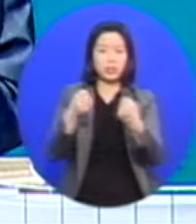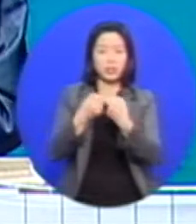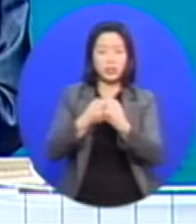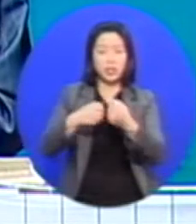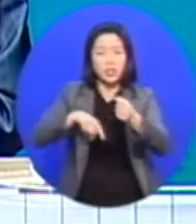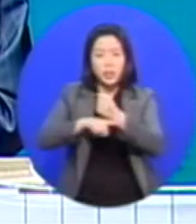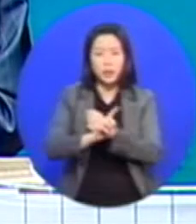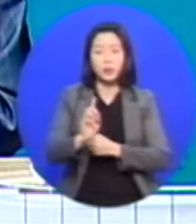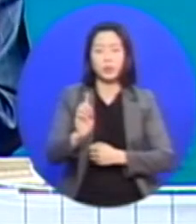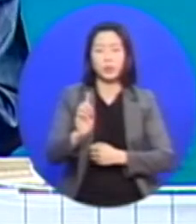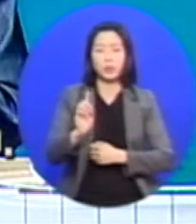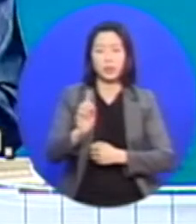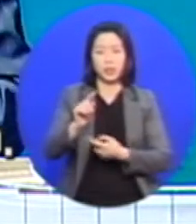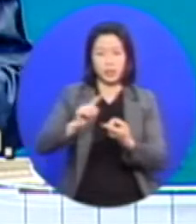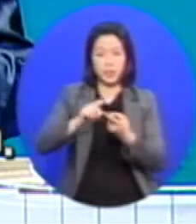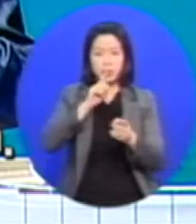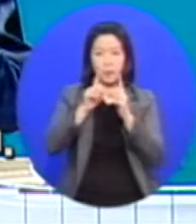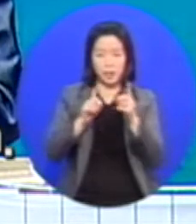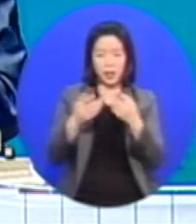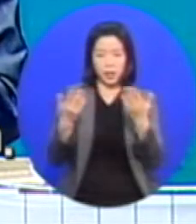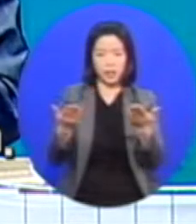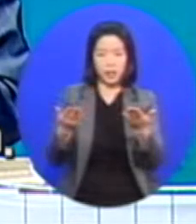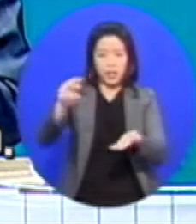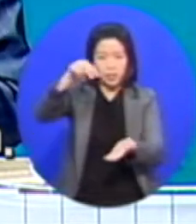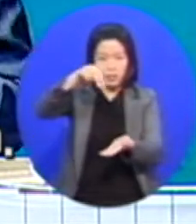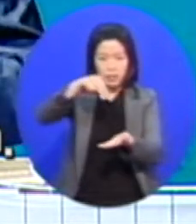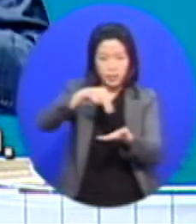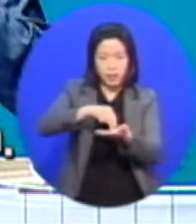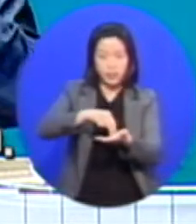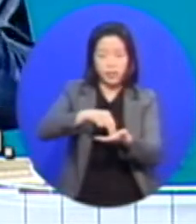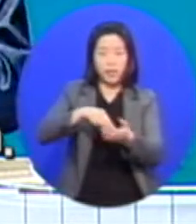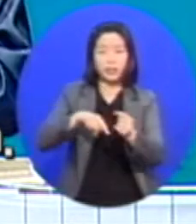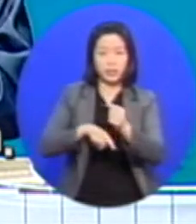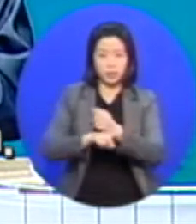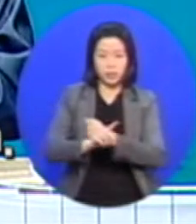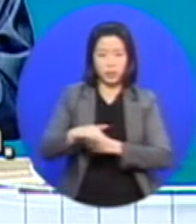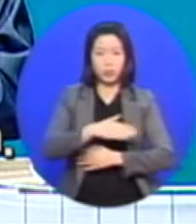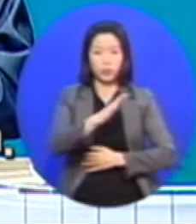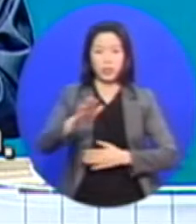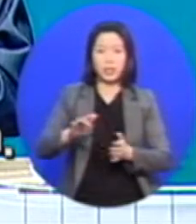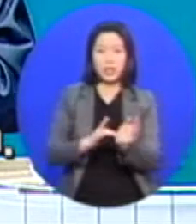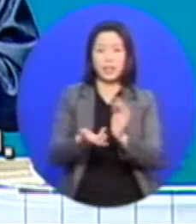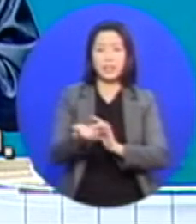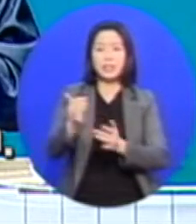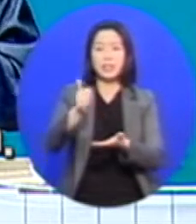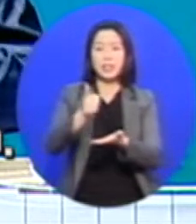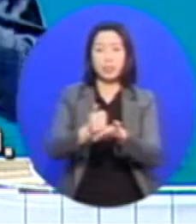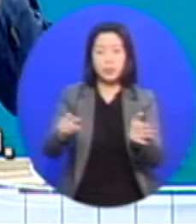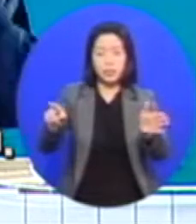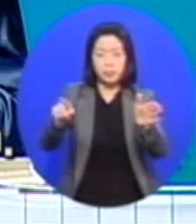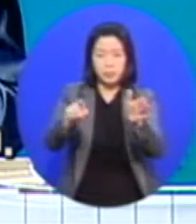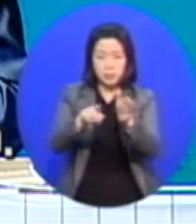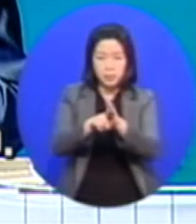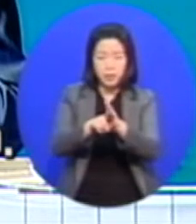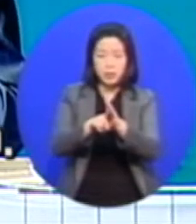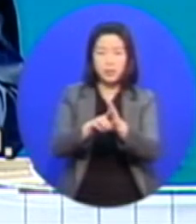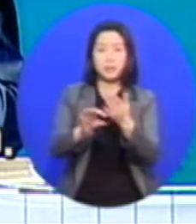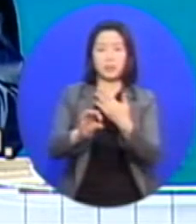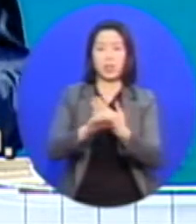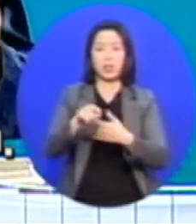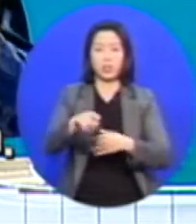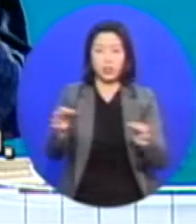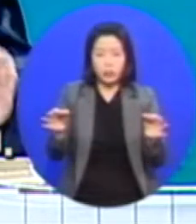되는가를 말해주고 있는 건데 여기선 다고 하는 말은 우리가 예수님을 믿으면 우리는 그 순간부터